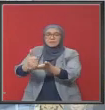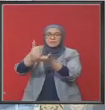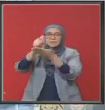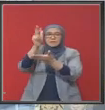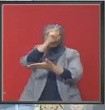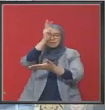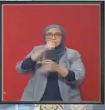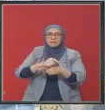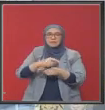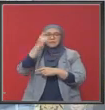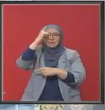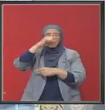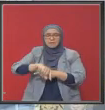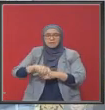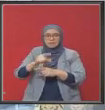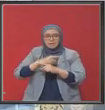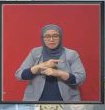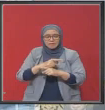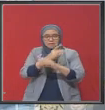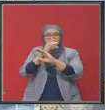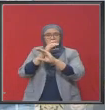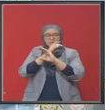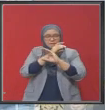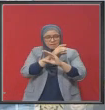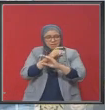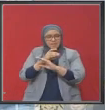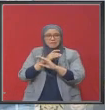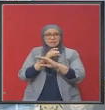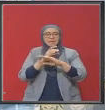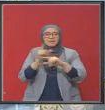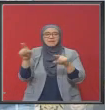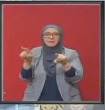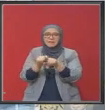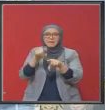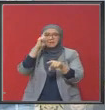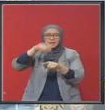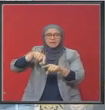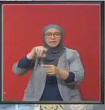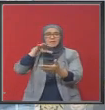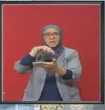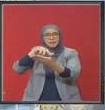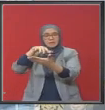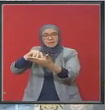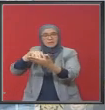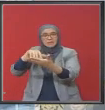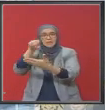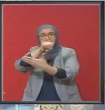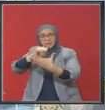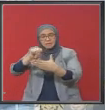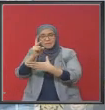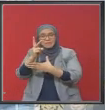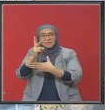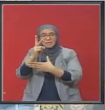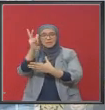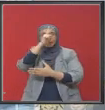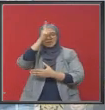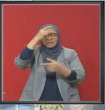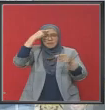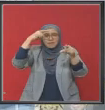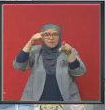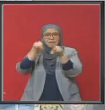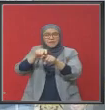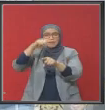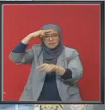bagi pengajian Smash kedua sesi 2019 2020 kerajaan telah bersetuju untuk